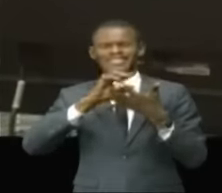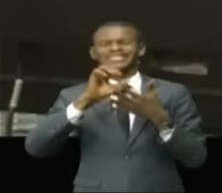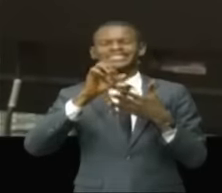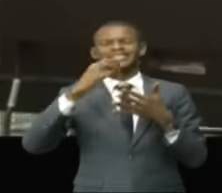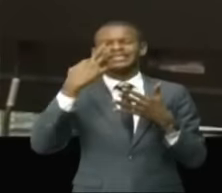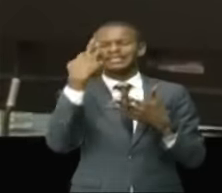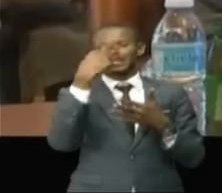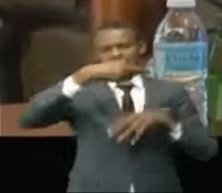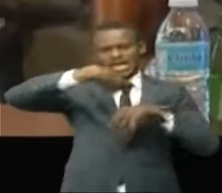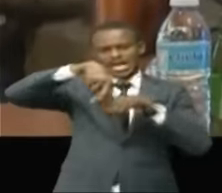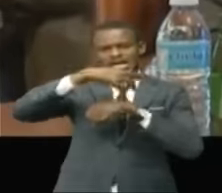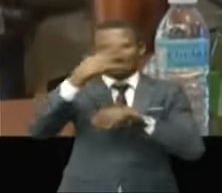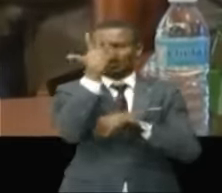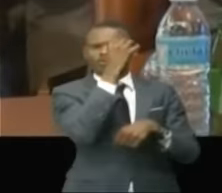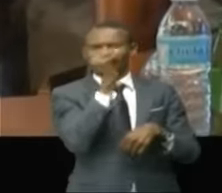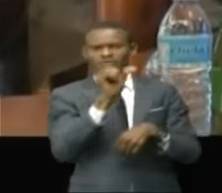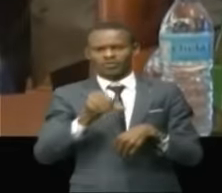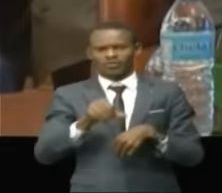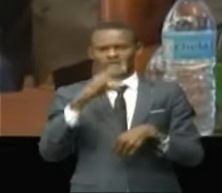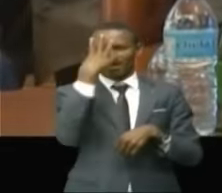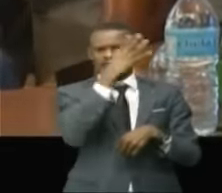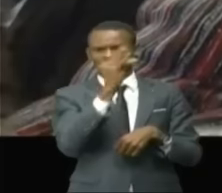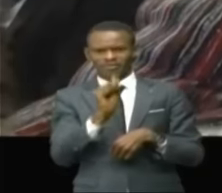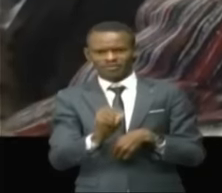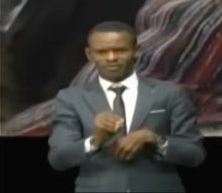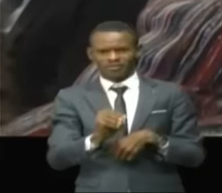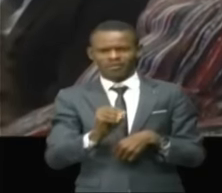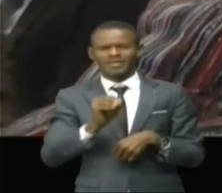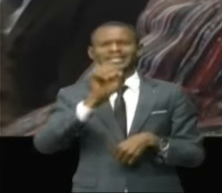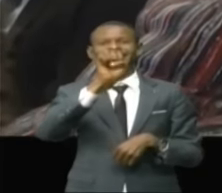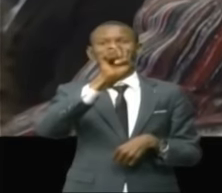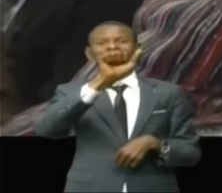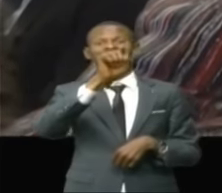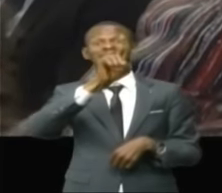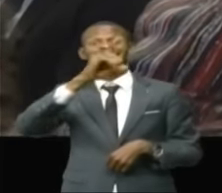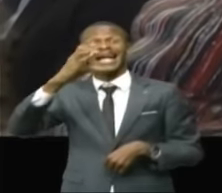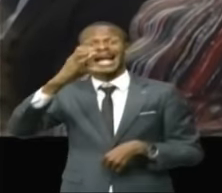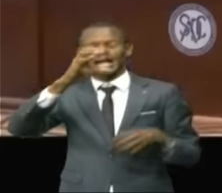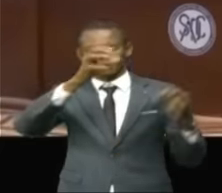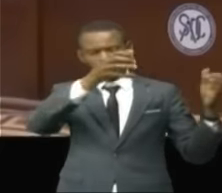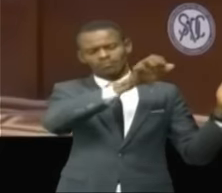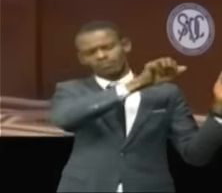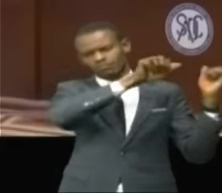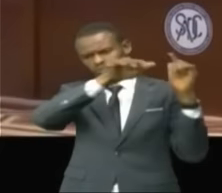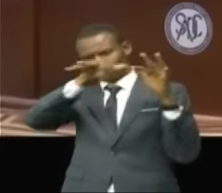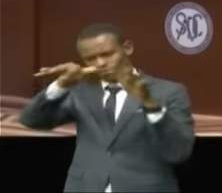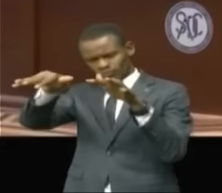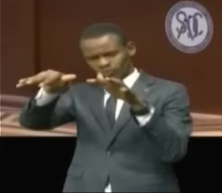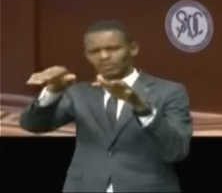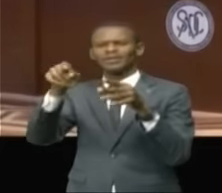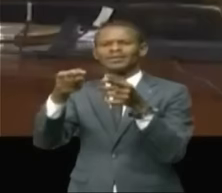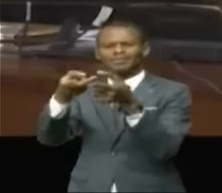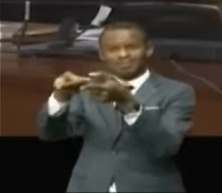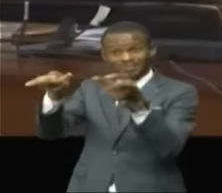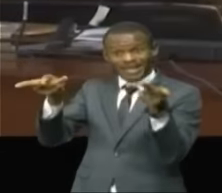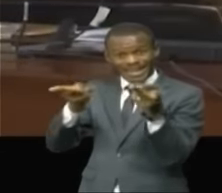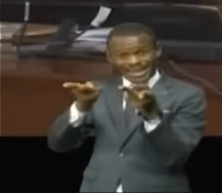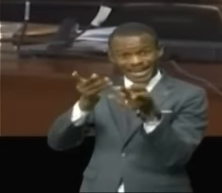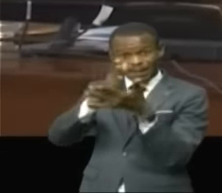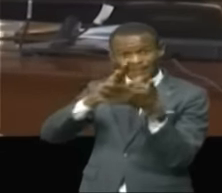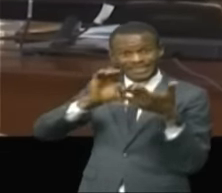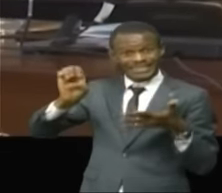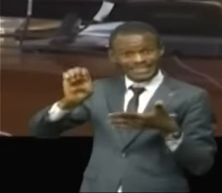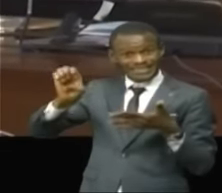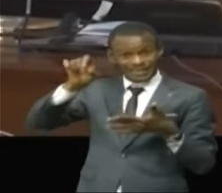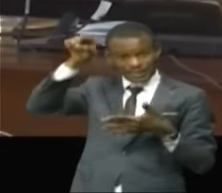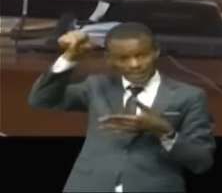proie à la guerre que mènent les rebelles du M23 supplétif de l'armée rwandaise. C'est l'essentiel de la réunion qui a réuni à